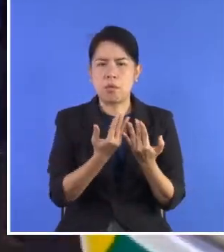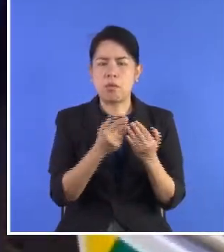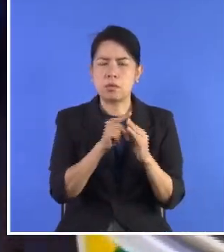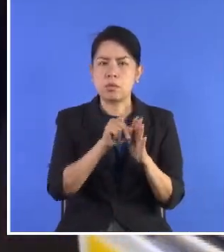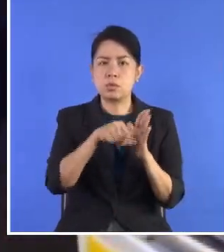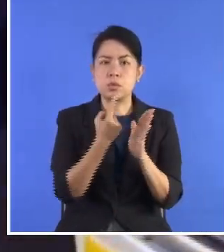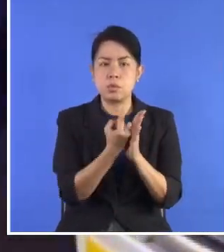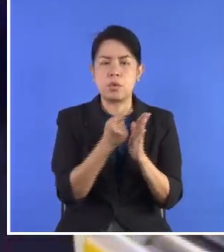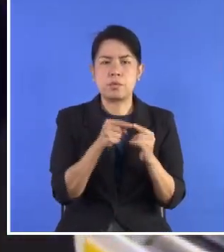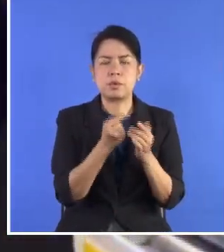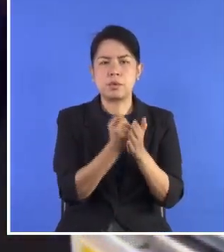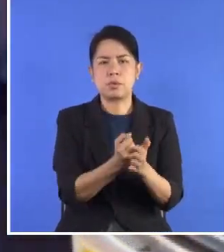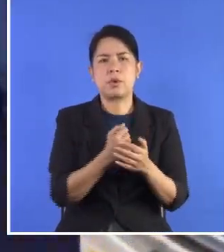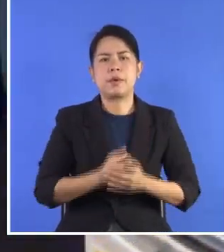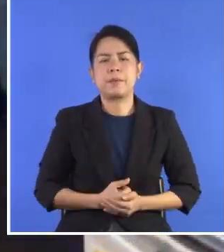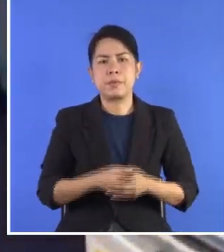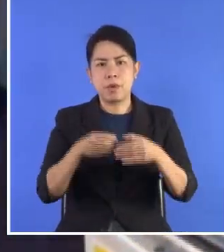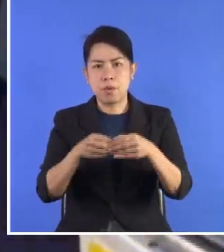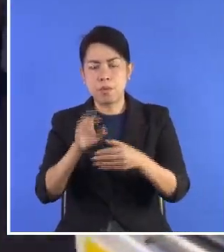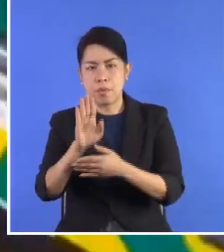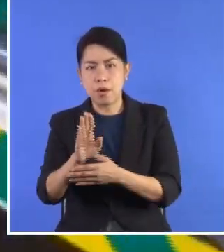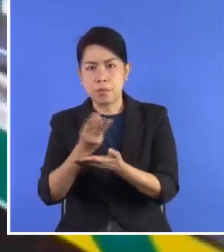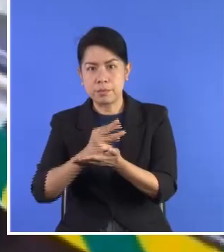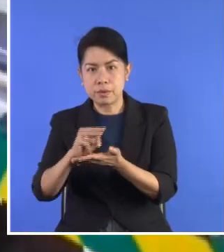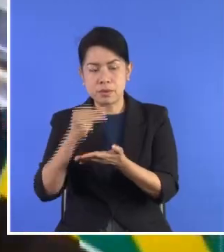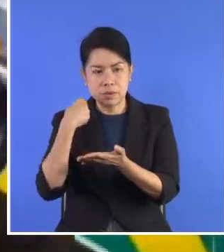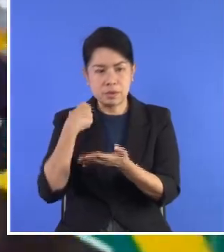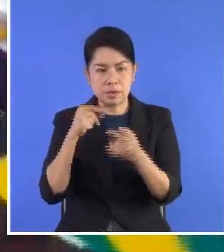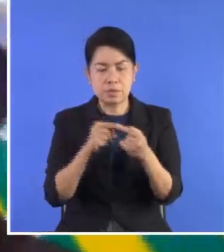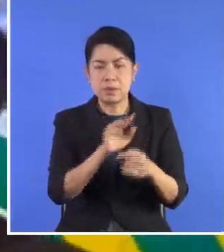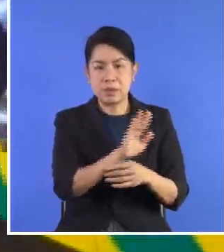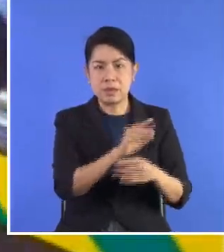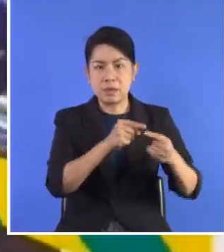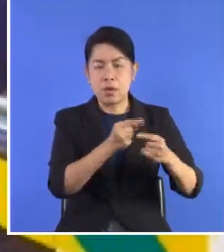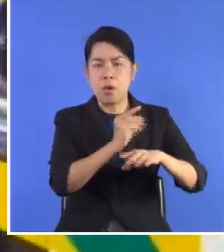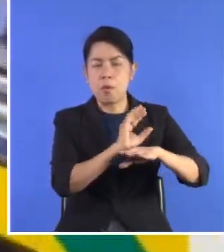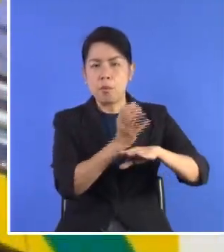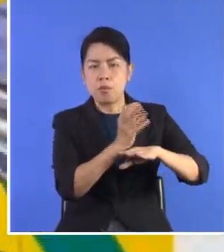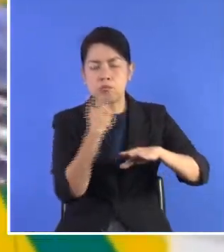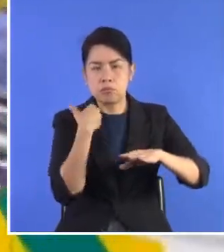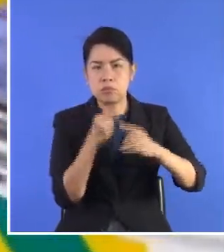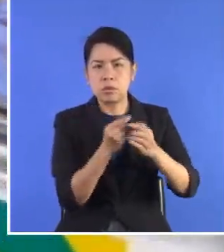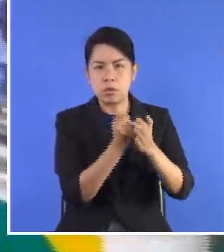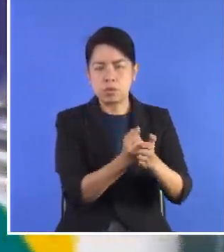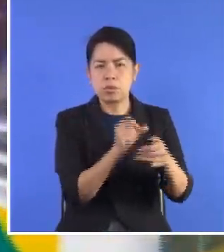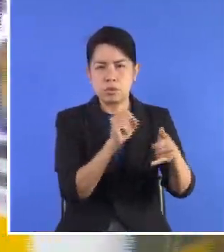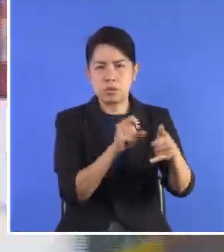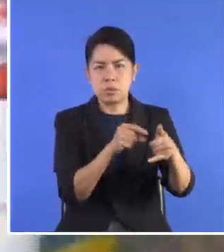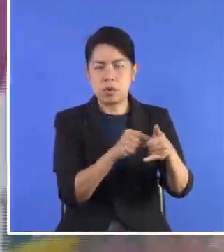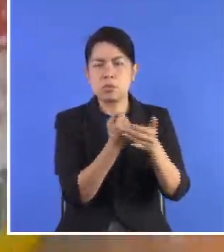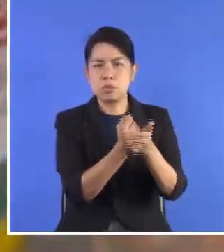ชุดปฏิบัติการกู้ภัยทางสูงหรือว่าชุดโรยตัวของมูลนิธิร่วมกตัญญูเข้ามาช่วยเหลือเป็นการเร่งด่วน